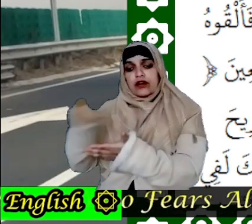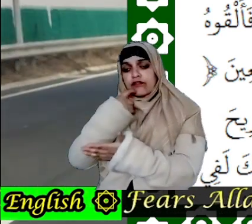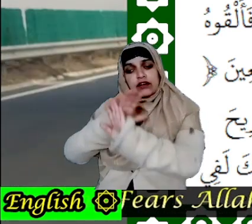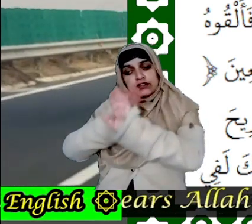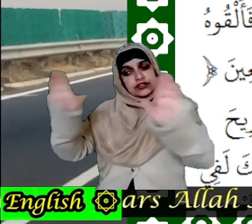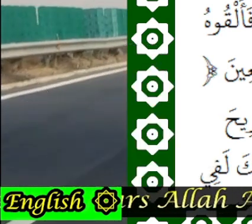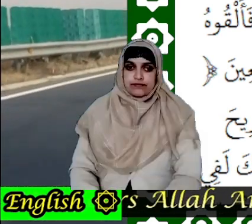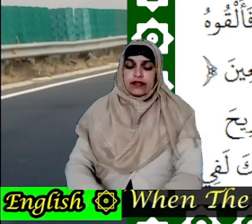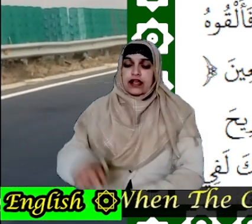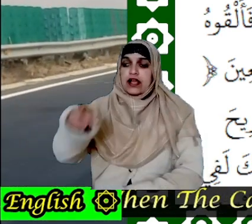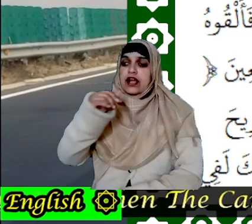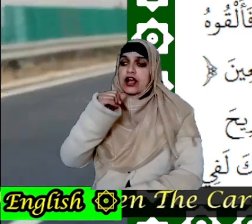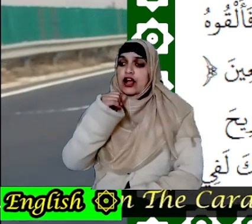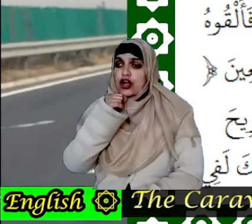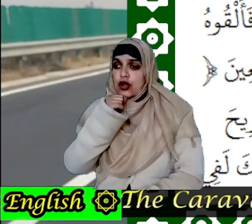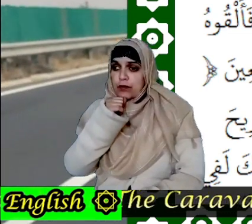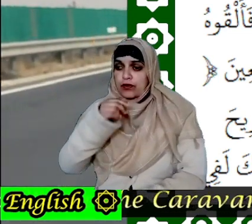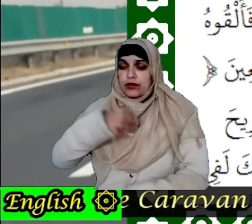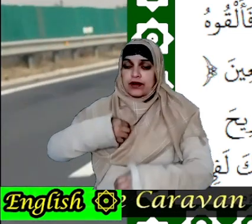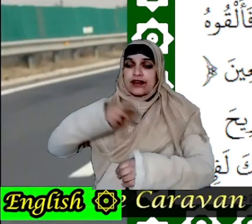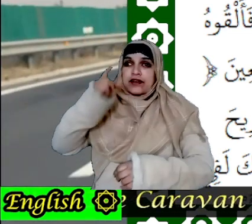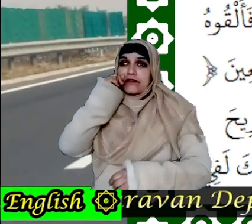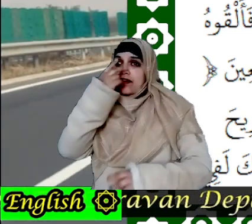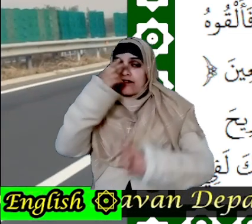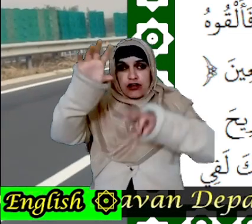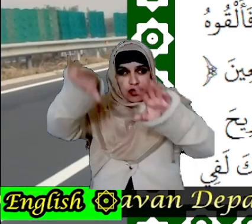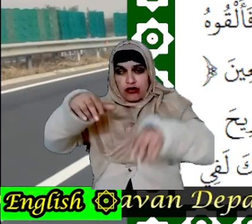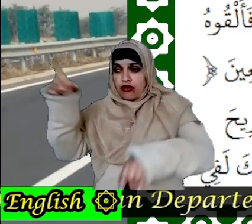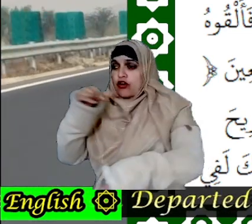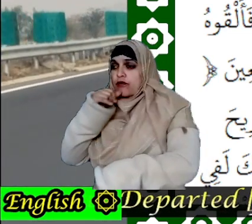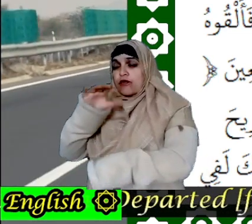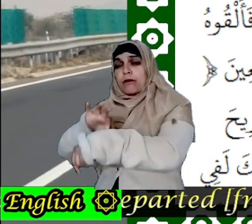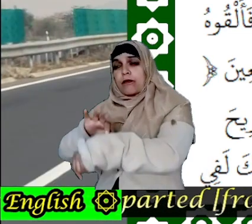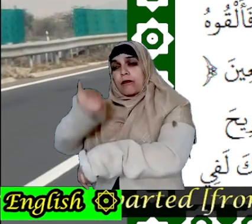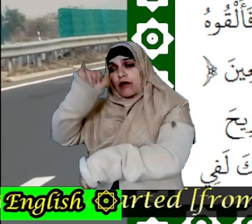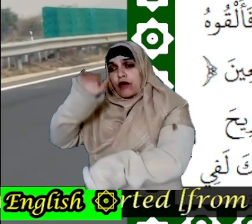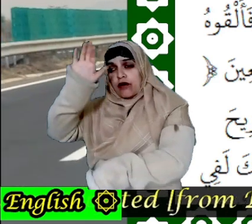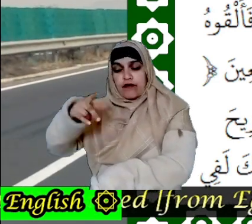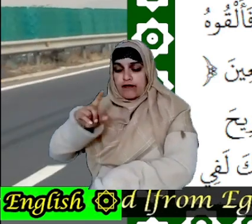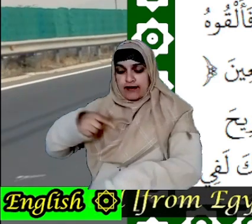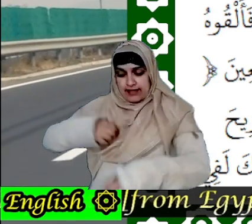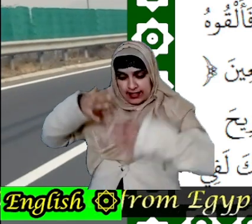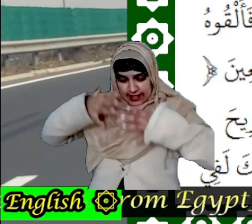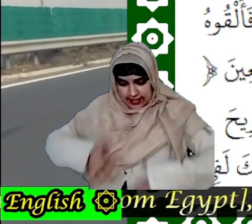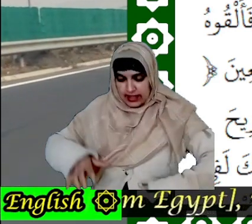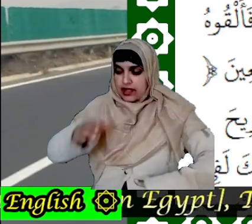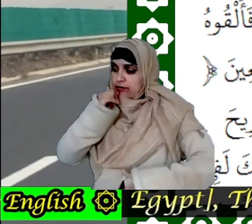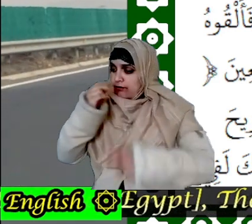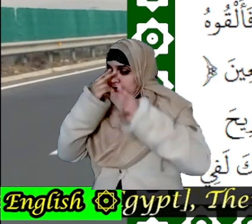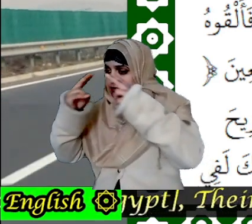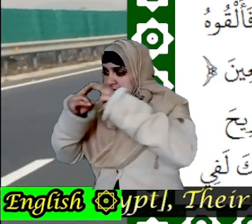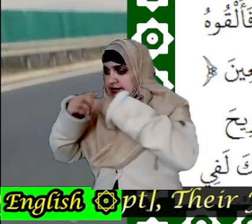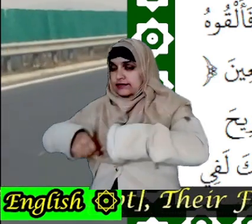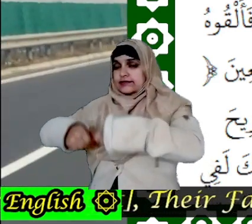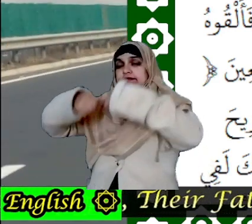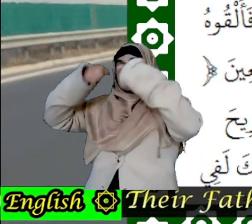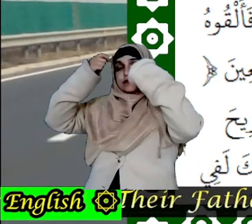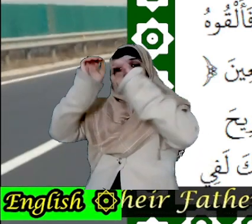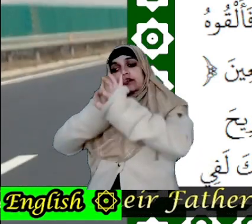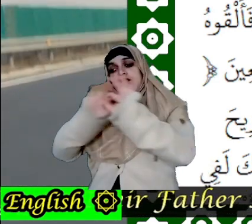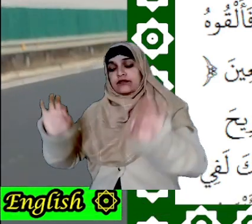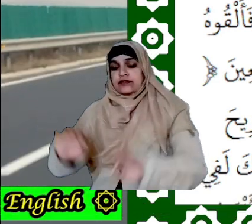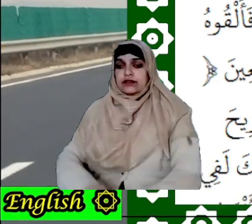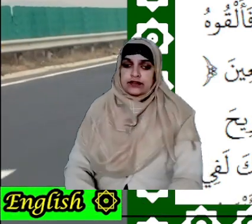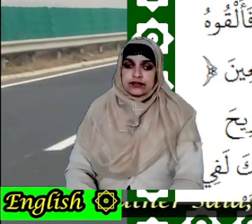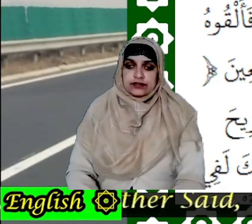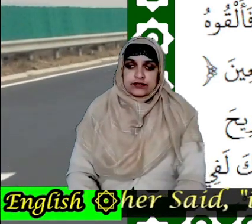على وجه ابي فلان باخيار دربا دربا دربا ياتي بصيرا خاركو غرغلا جان يرجع